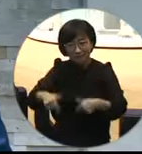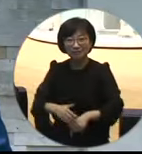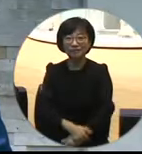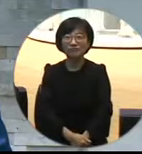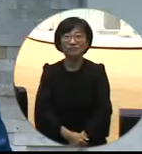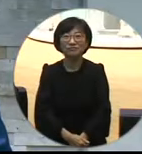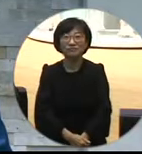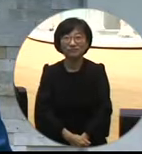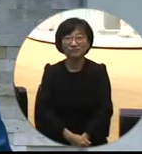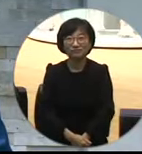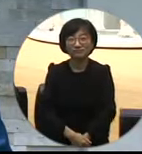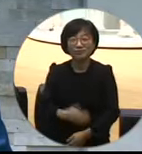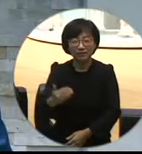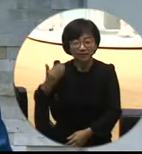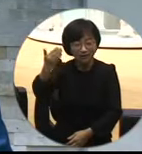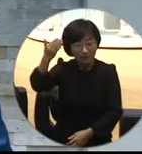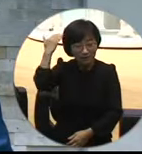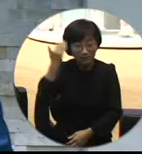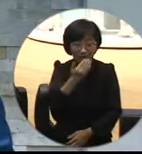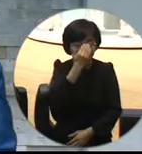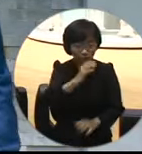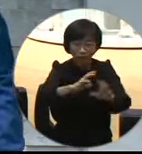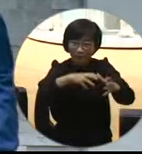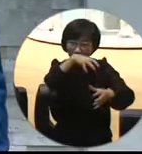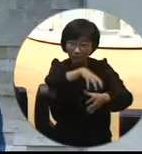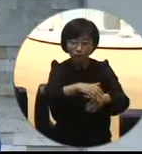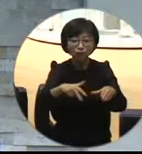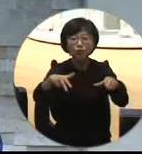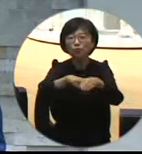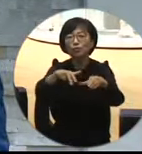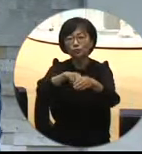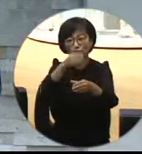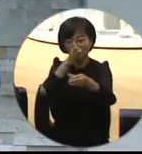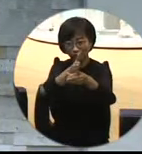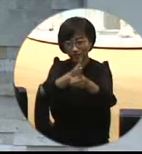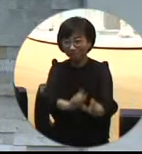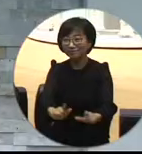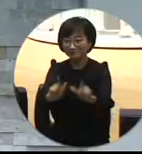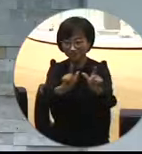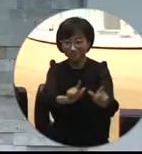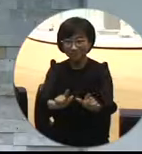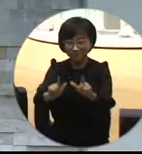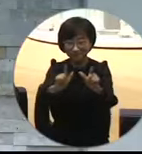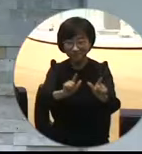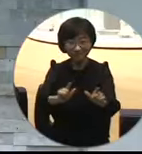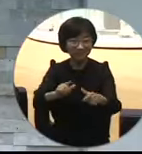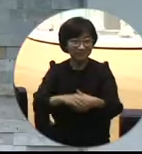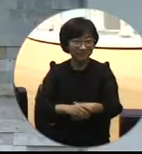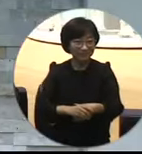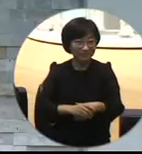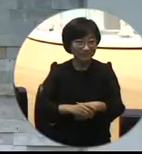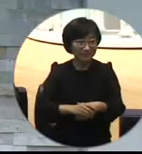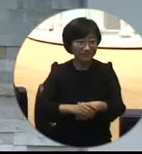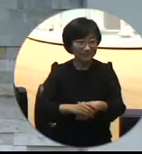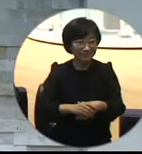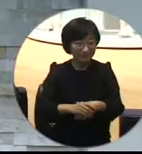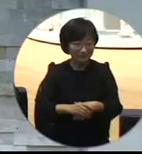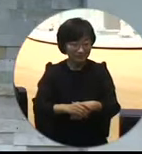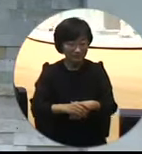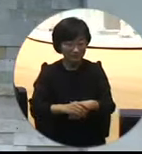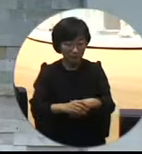당시 유대 사회는요. 종교적 사회였어요. 사회 자체가 그렇게 종교적 사회가